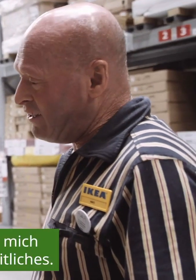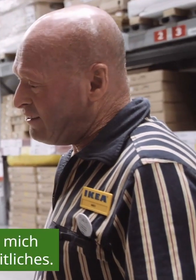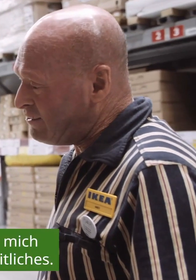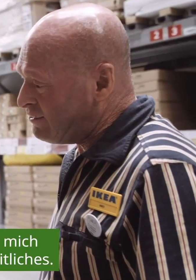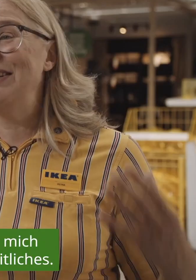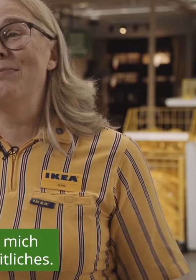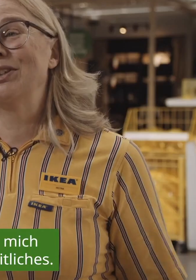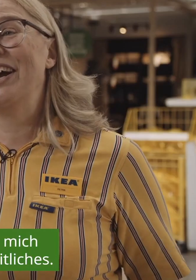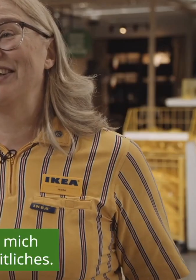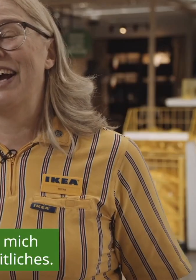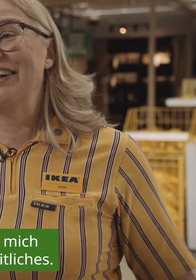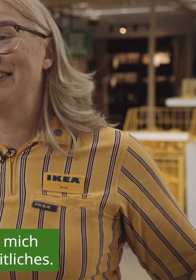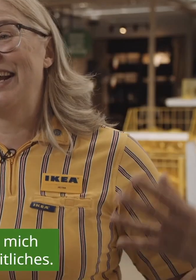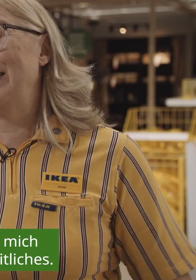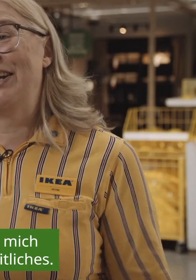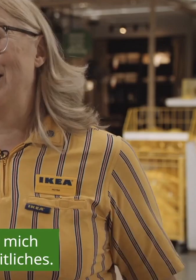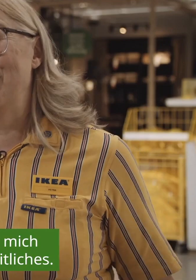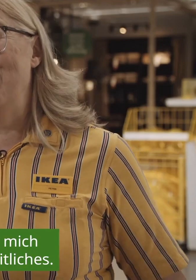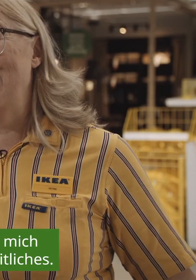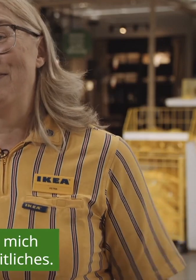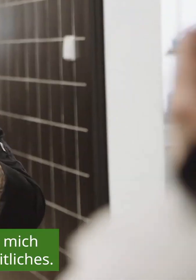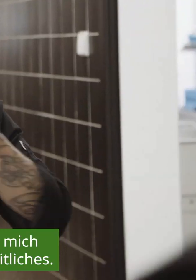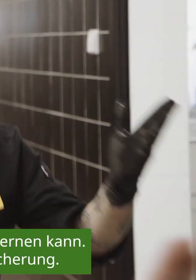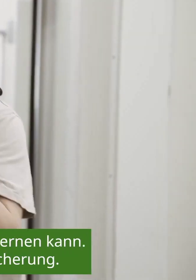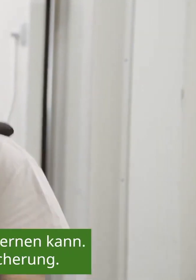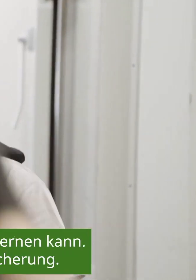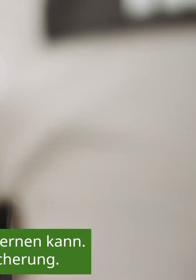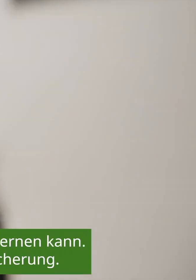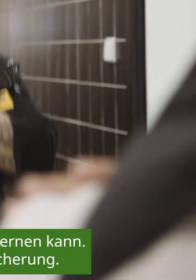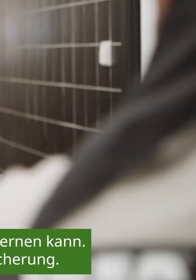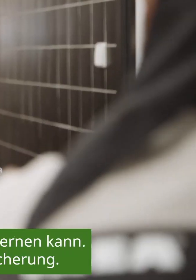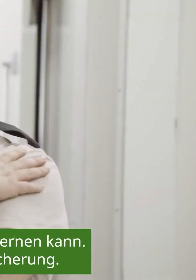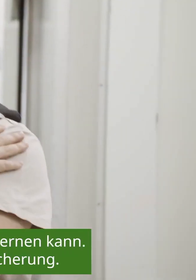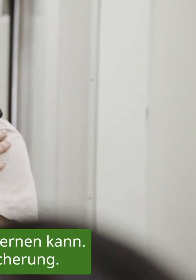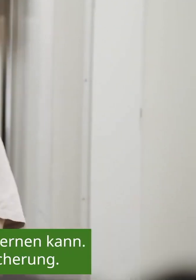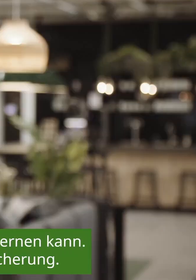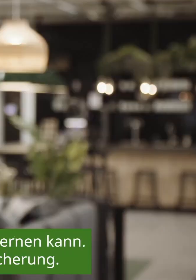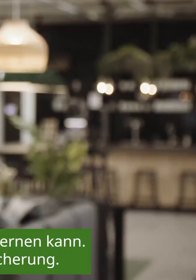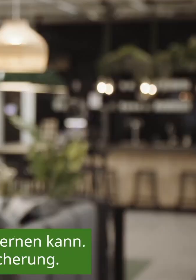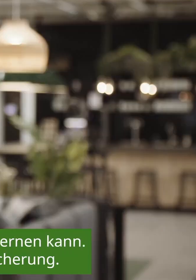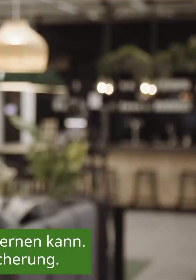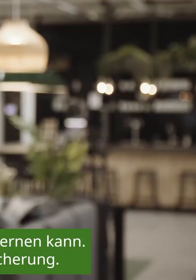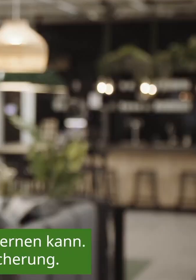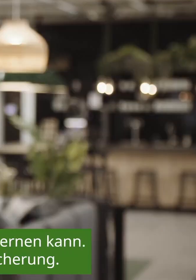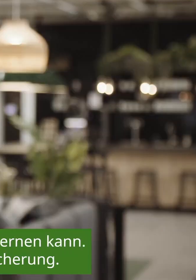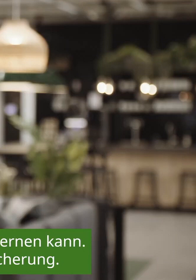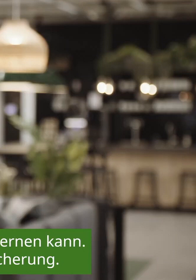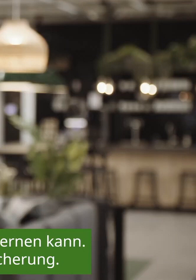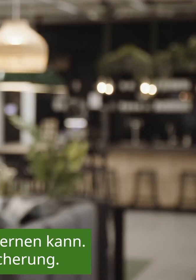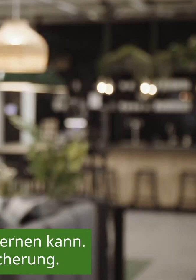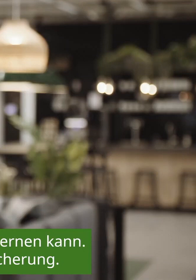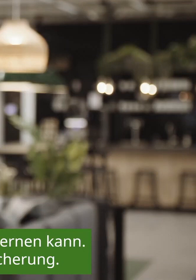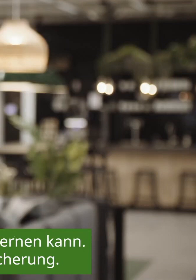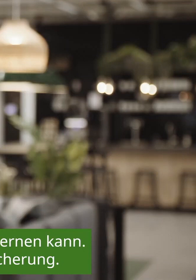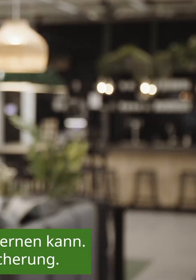Ein gemischtes Team wird immer stärker sein als ein einheitliches für mich. Weil man da einfach auch viel voneinander lernen kann, finde ich. Und das ist jedes